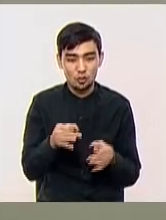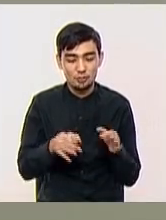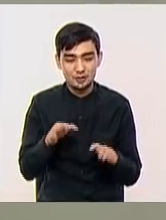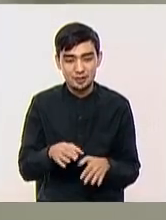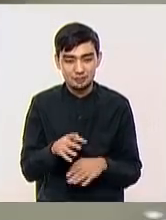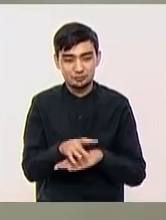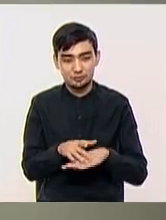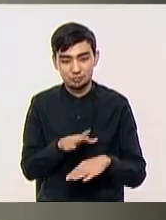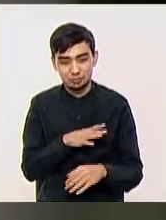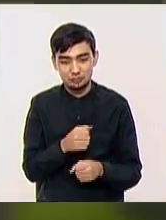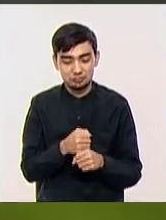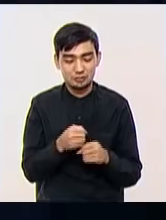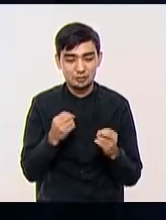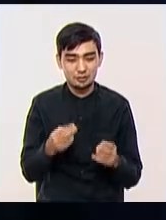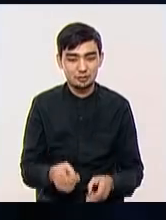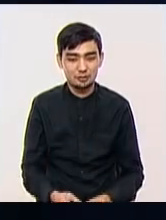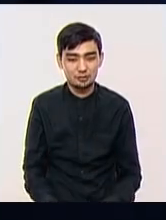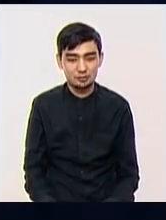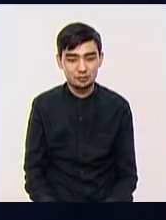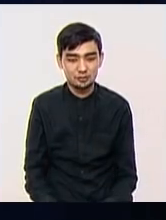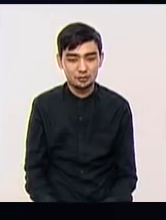туыстарынан кешірім сұрады ма?